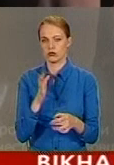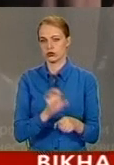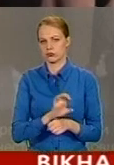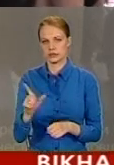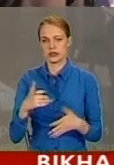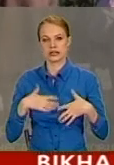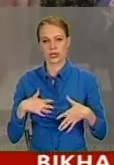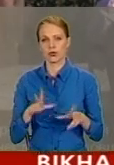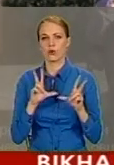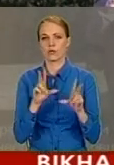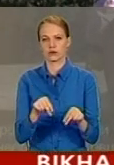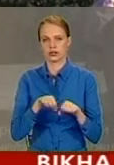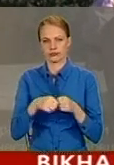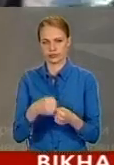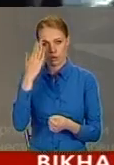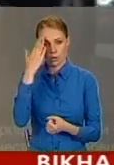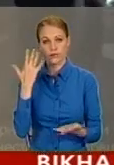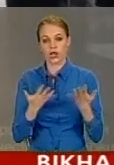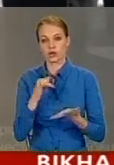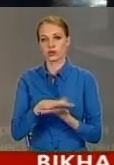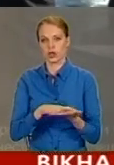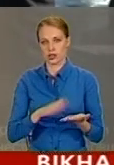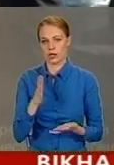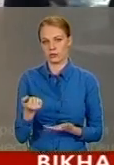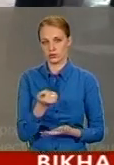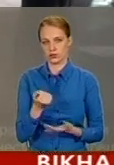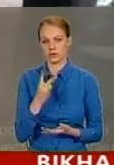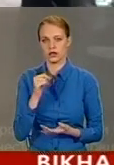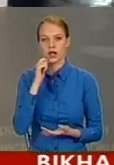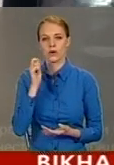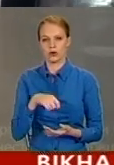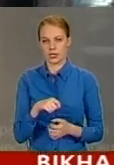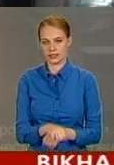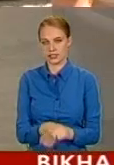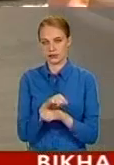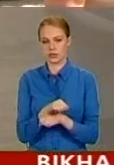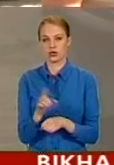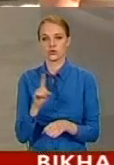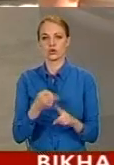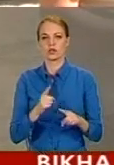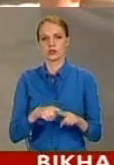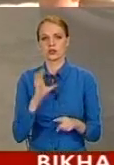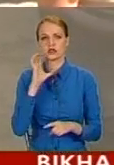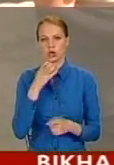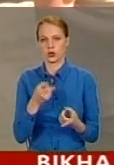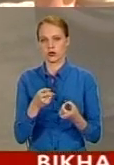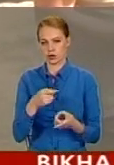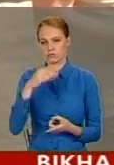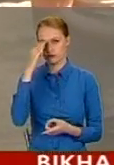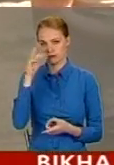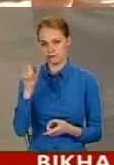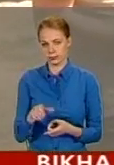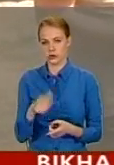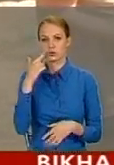з Криму, обіцяли проломити голови, якщо й надалі ходитимуть на проукраїнські мітинги. Що це серйозні погрози, Олександр